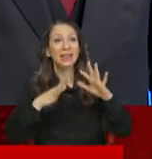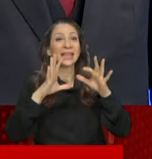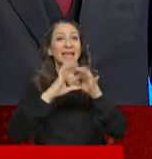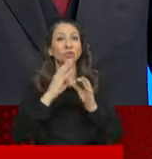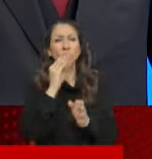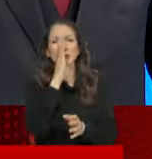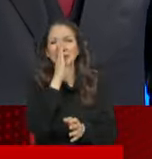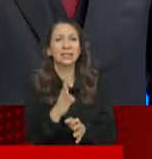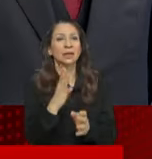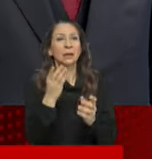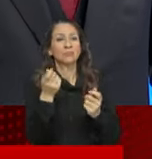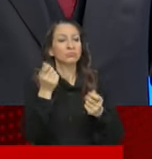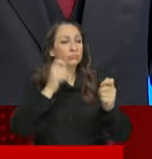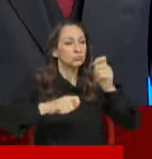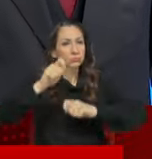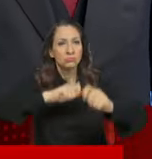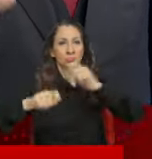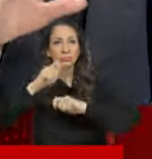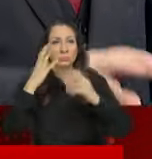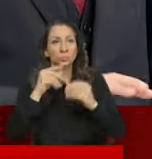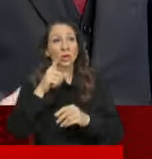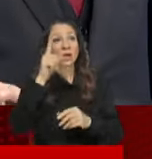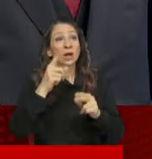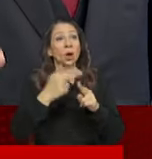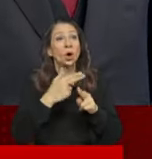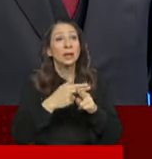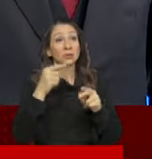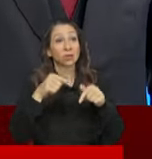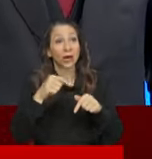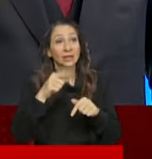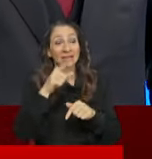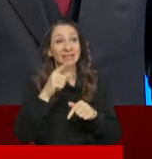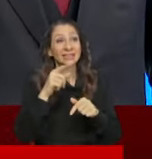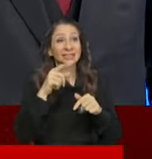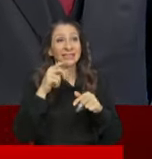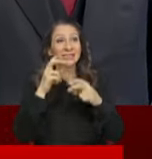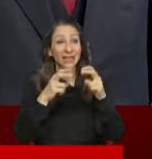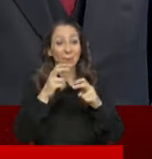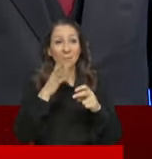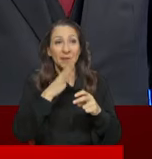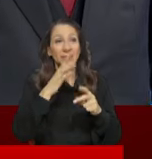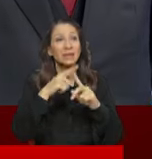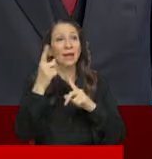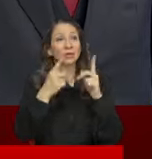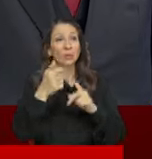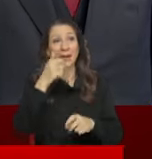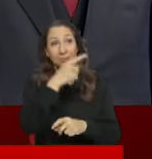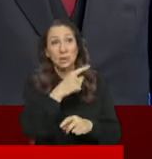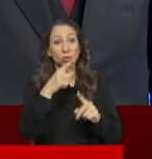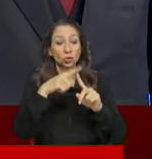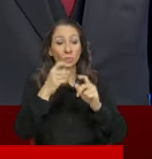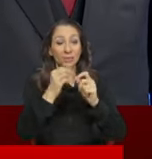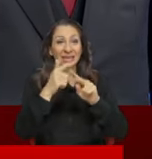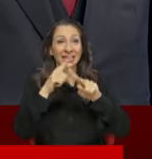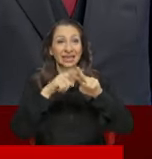ilgili ciddi manada yatırımlarımız olacaktır Ve bunun ilk örneğini hemen şu anda sanayi bilim ve teknoloji bakanımızla küpü